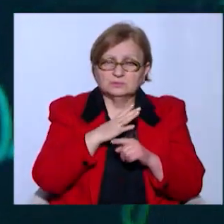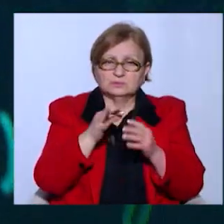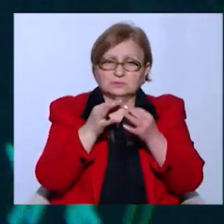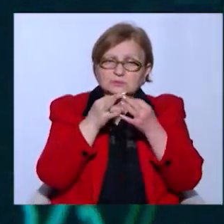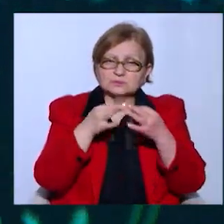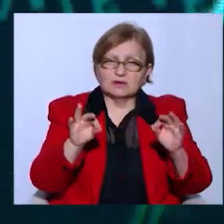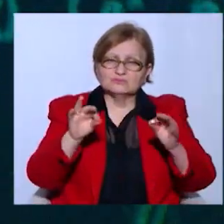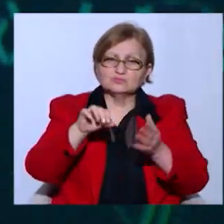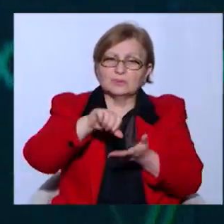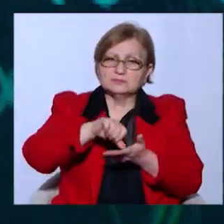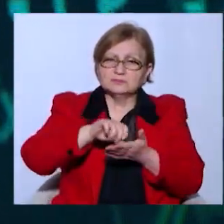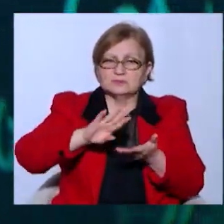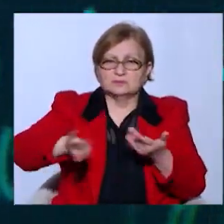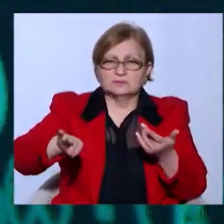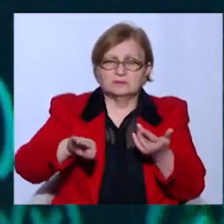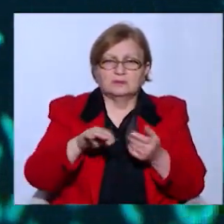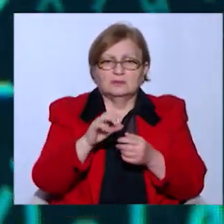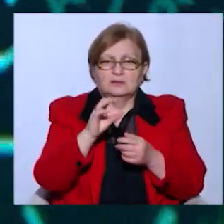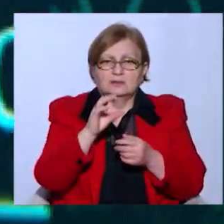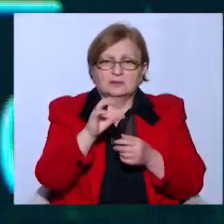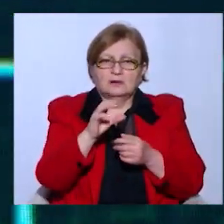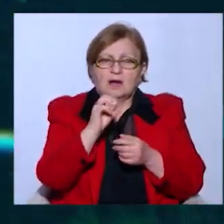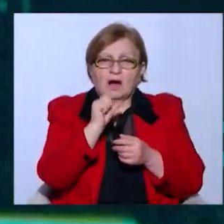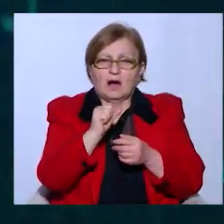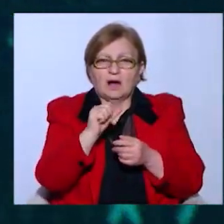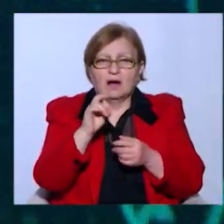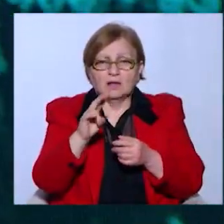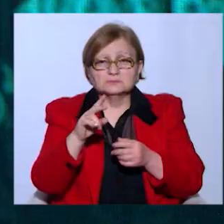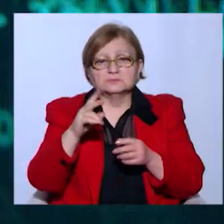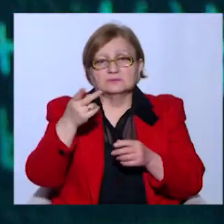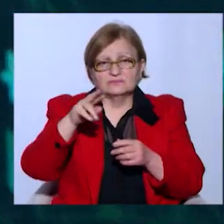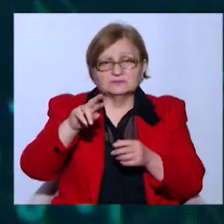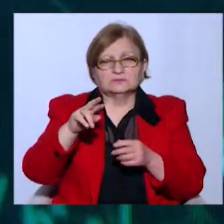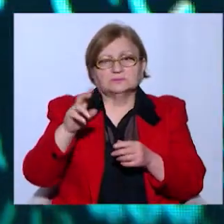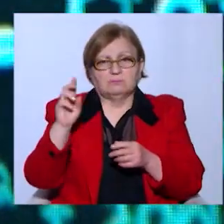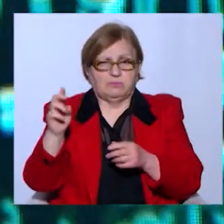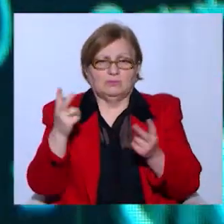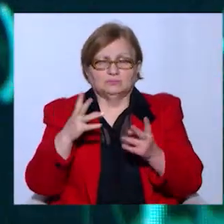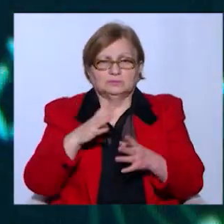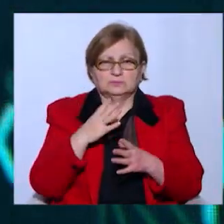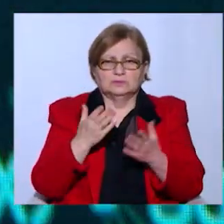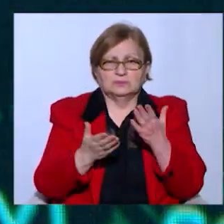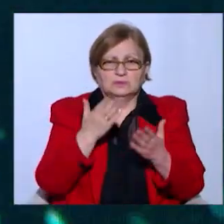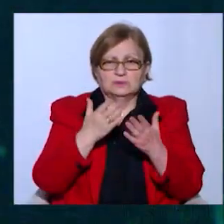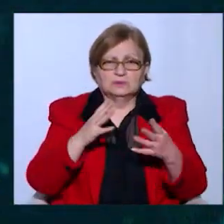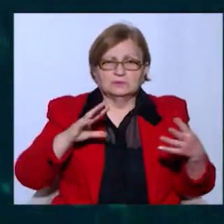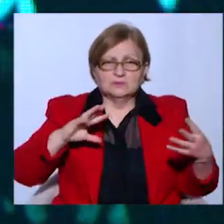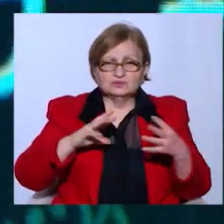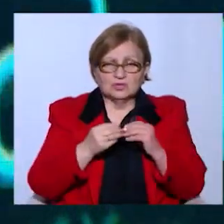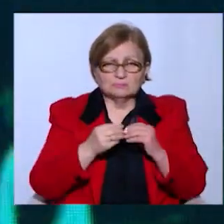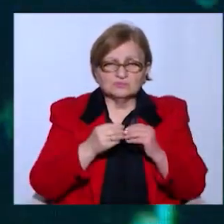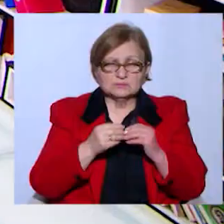თავისუფალი წევრის გარეშე. ანუ sn-ი აუცილებლად an კვადრატ + bn ამ სახის უნდა იყოს. მაგალითად, თუ ჯამის ფორმულა